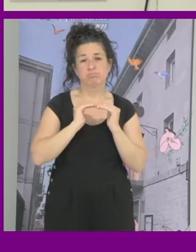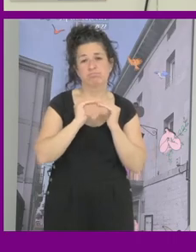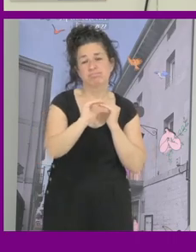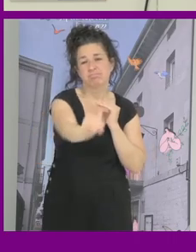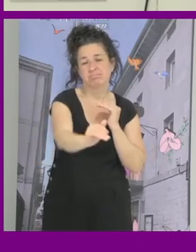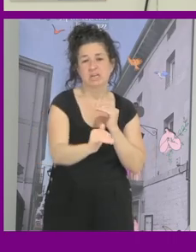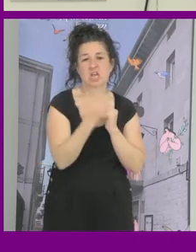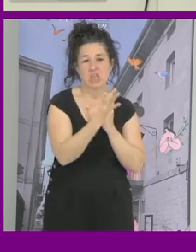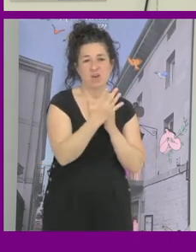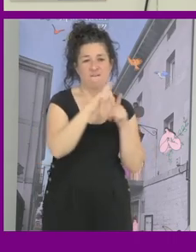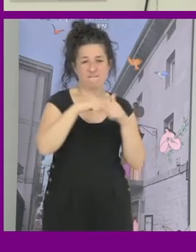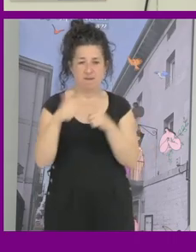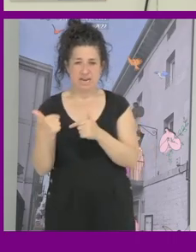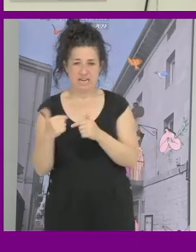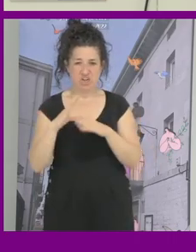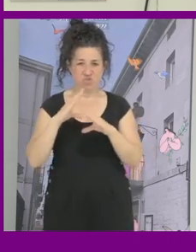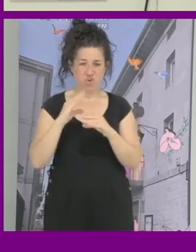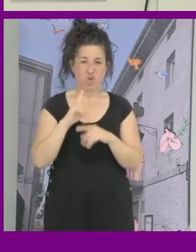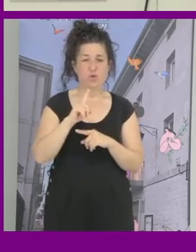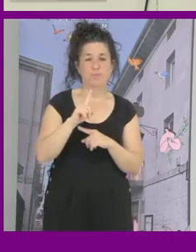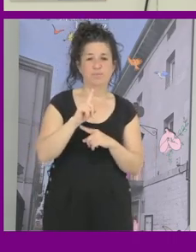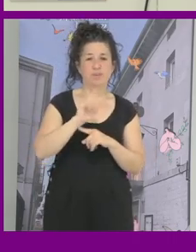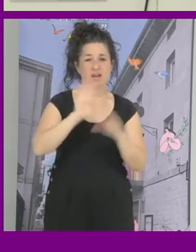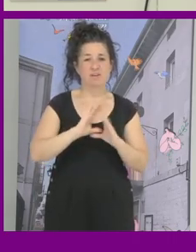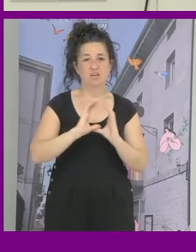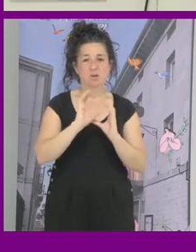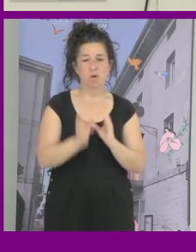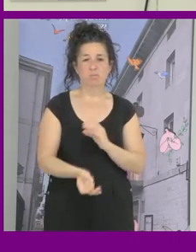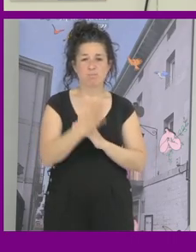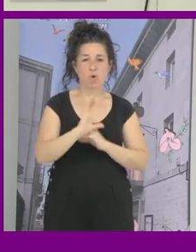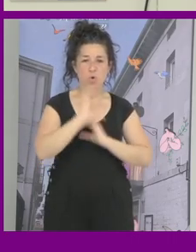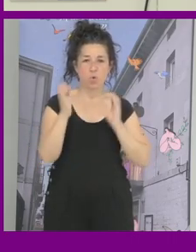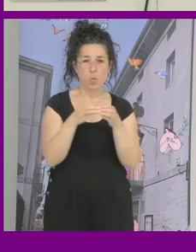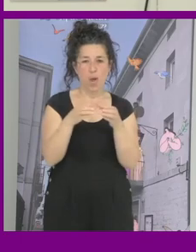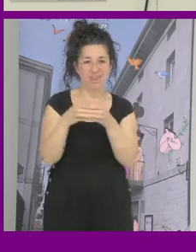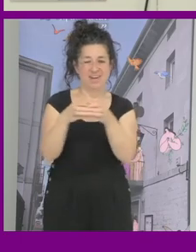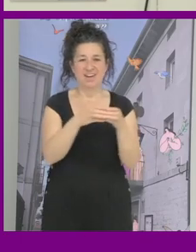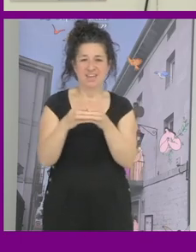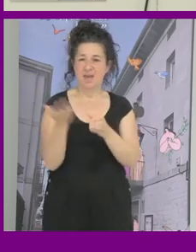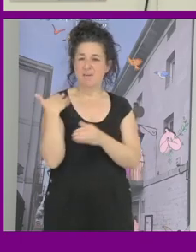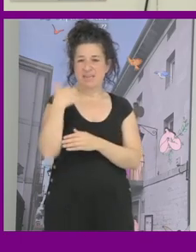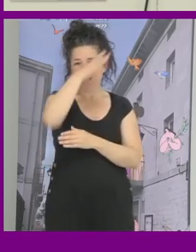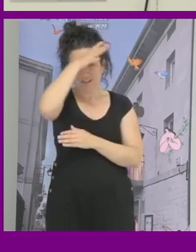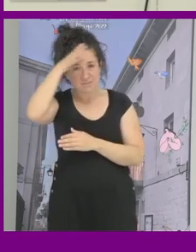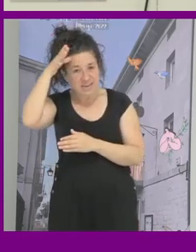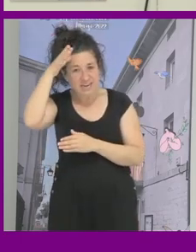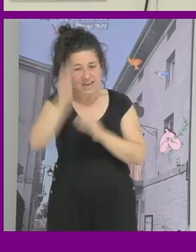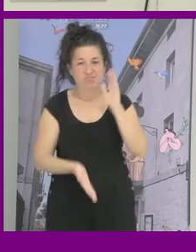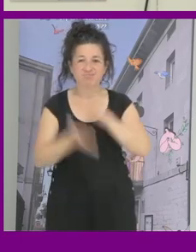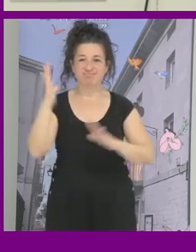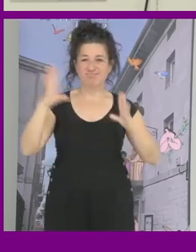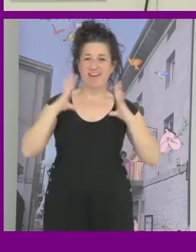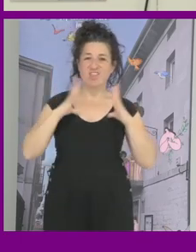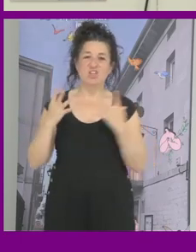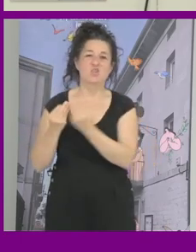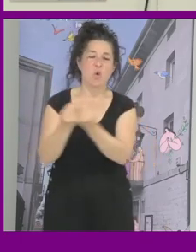bost familia boio eta sortu da gure arteko kuadrilla moduko bat. Orduan, pasaden udan Oporretan joan ginen elkarrekin eta izan